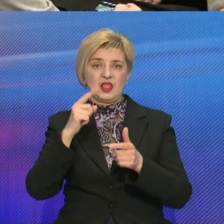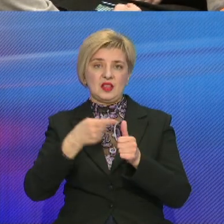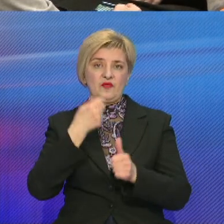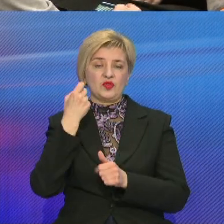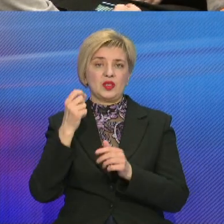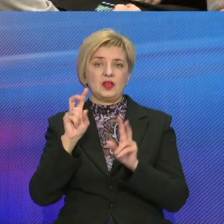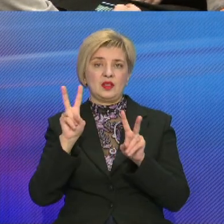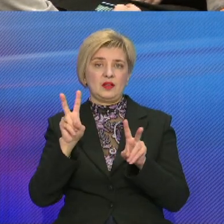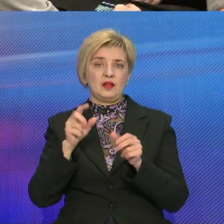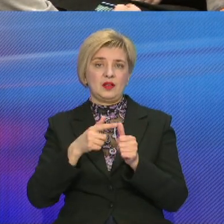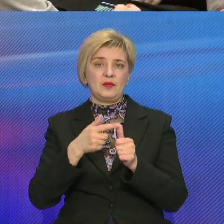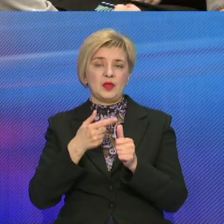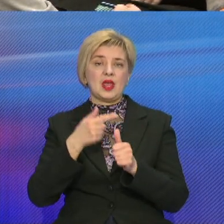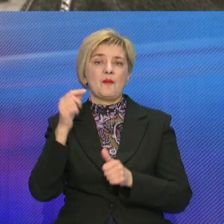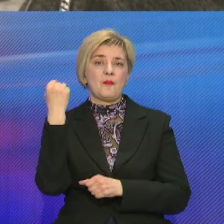переможцев.